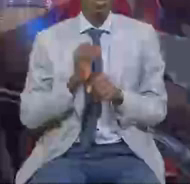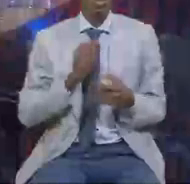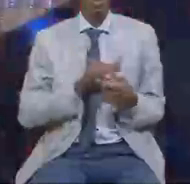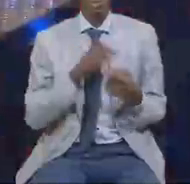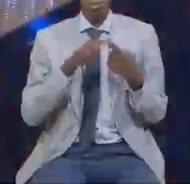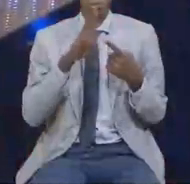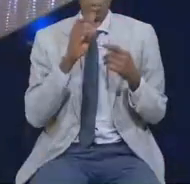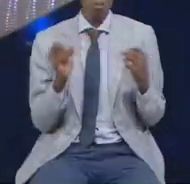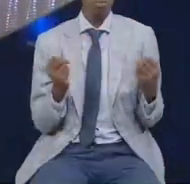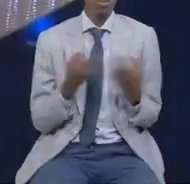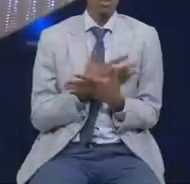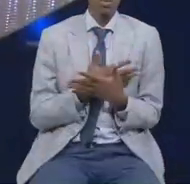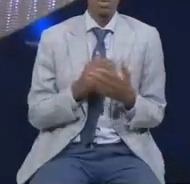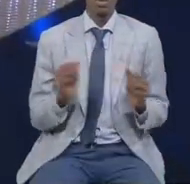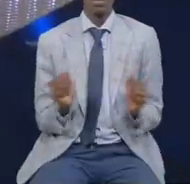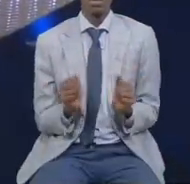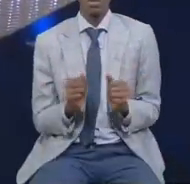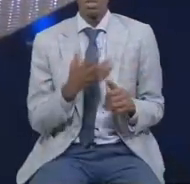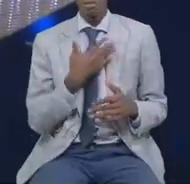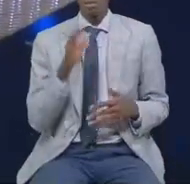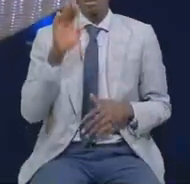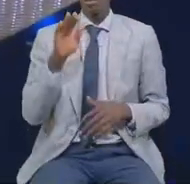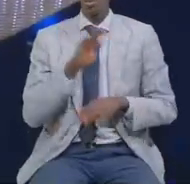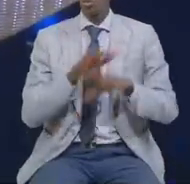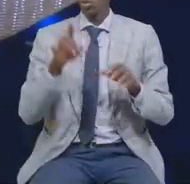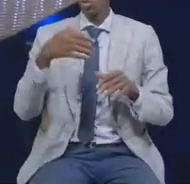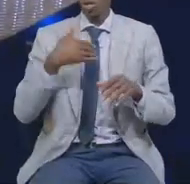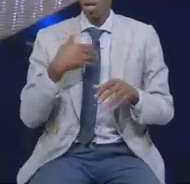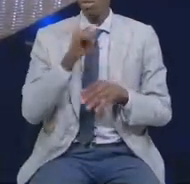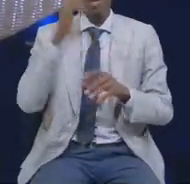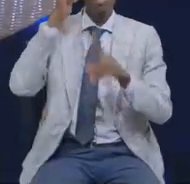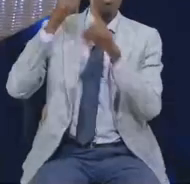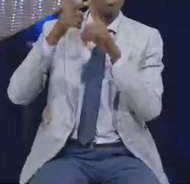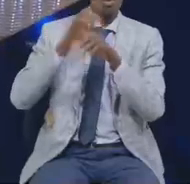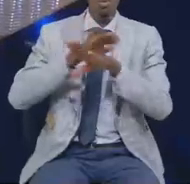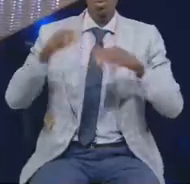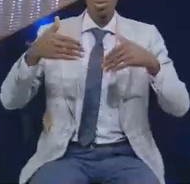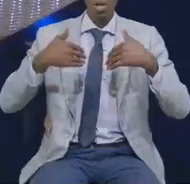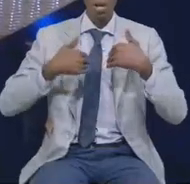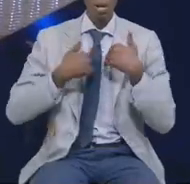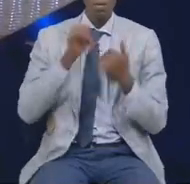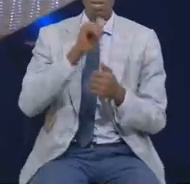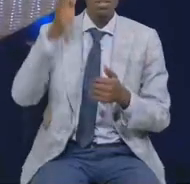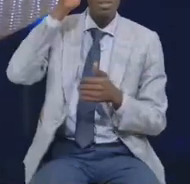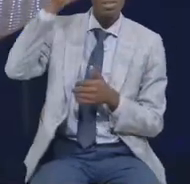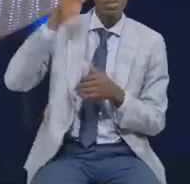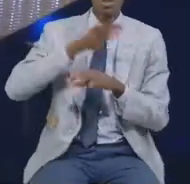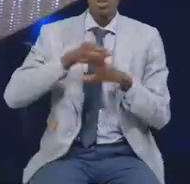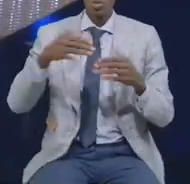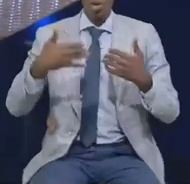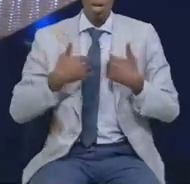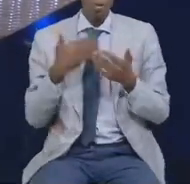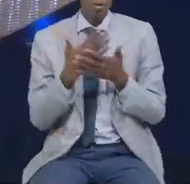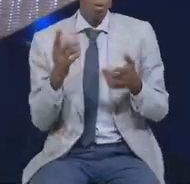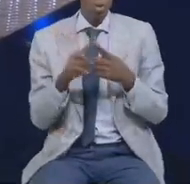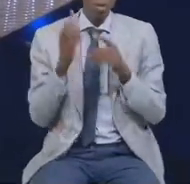Est-ce que tu n'as pas une idée? Est-ce que tu n'as pas de destinée? Est-ce que tu n'as pas quelque chose à réaliser sur terre?